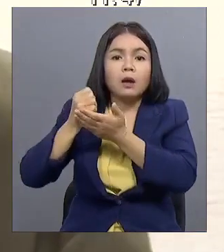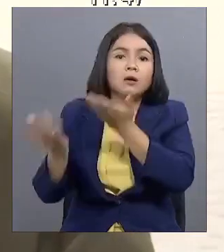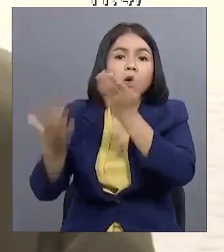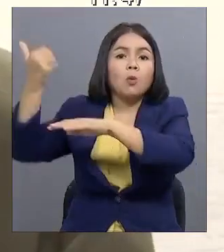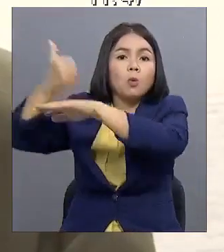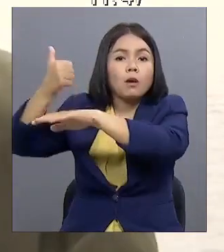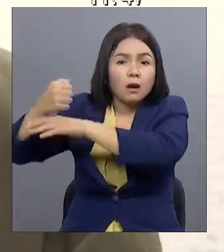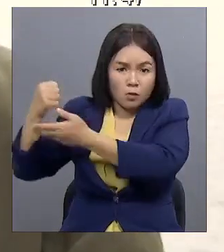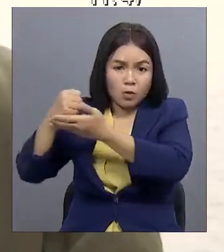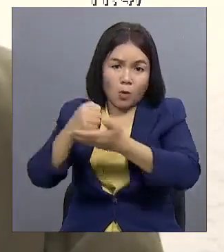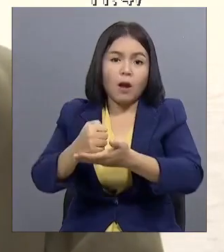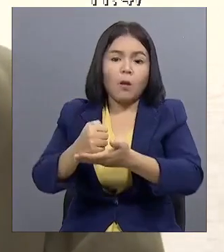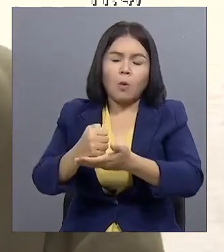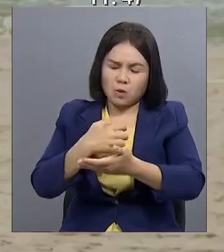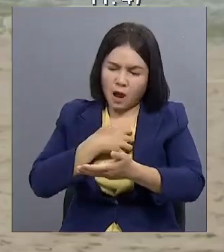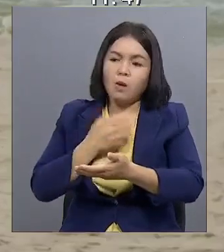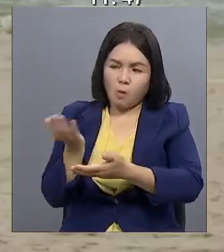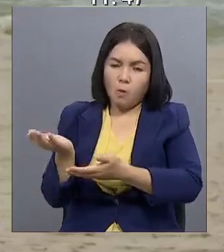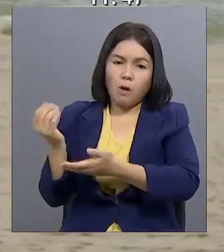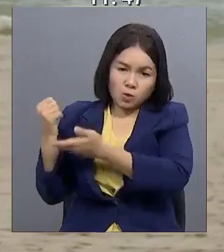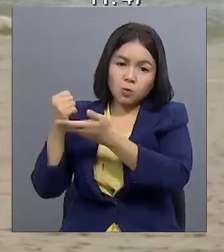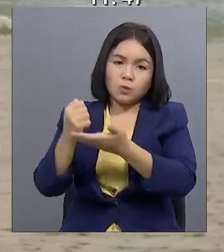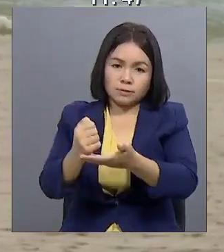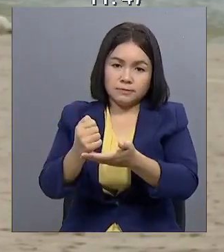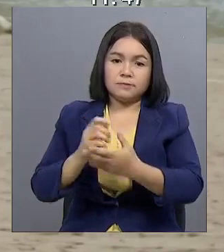ใหญ่ขึ้นมาช่วยนะครับเนาะผมก็อยากให้เป็นอย่างนี